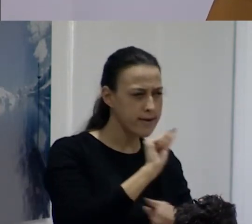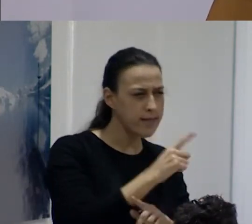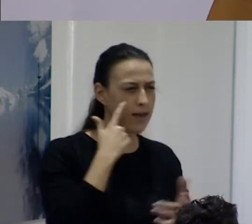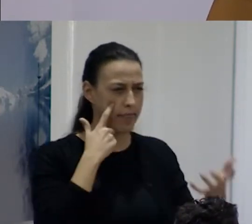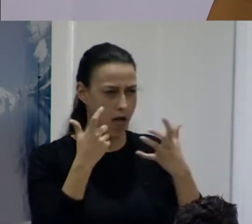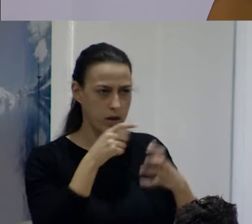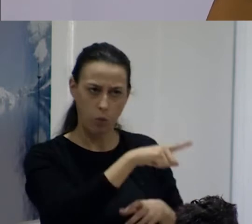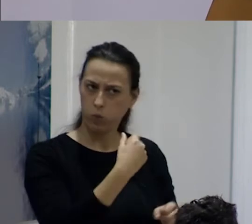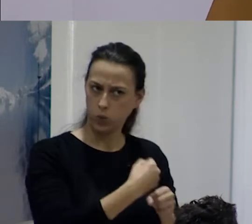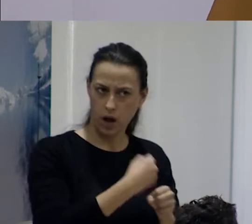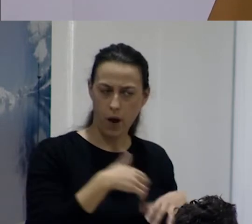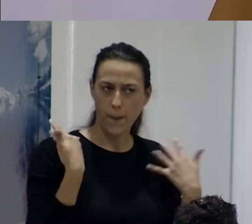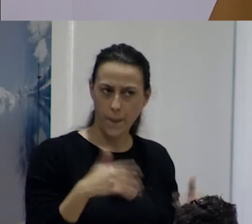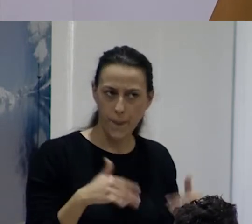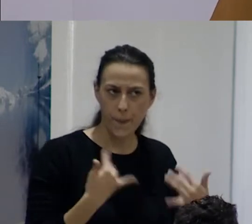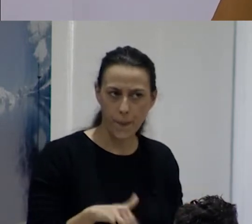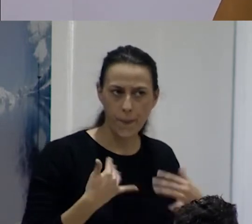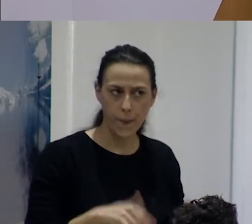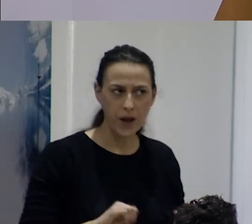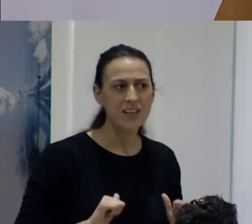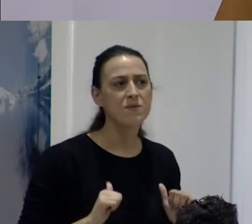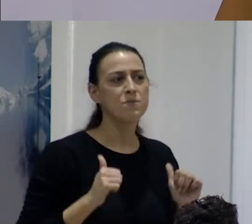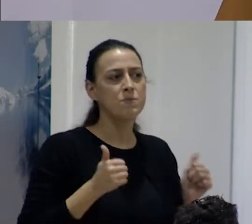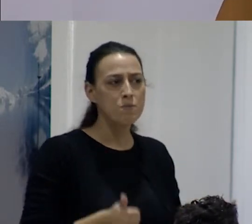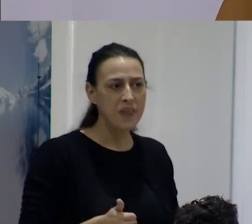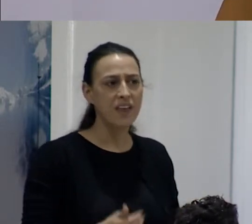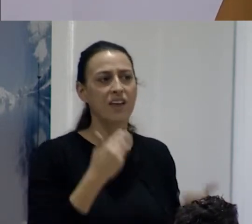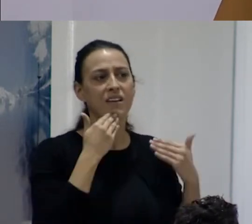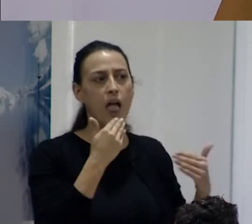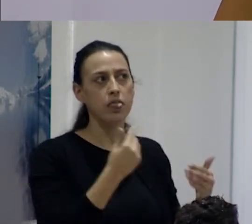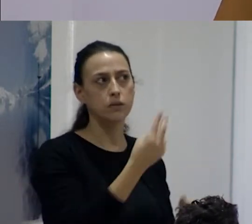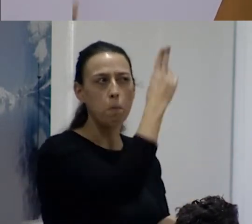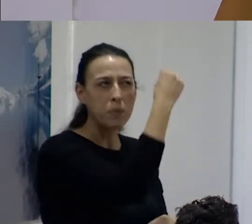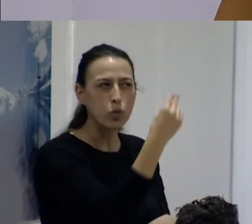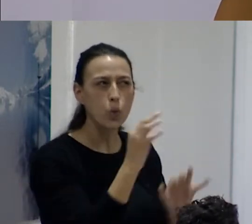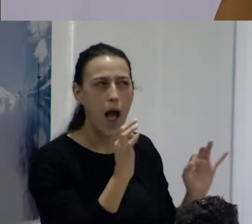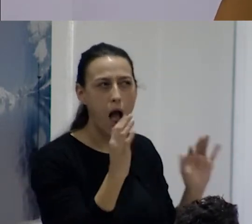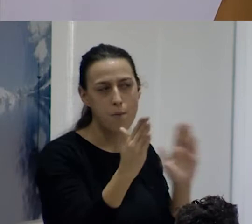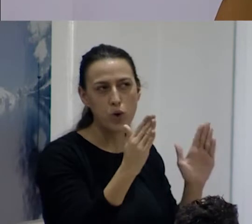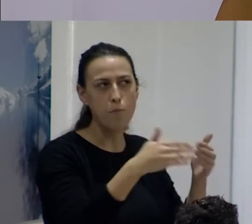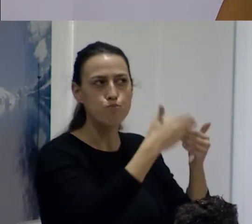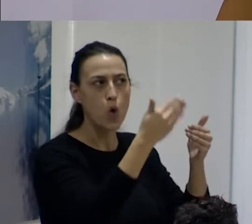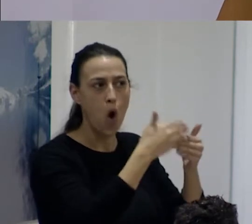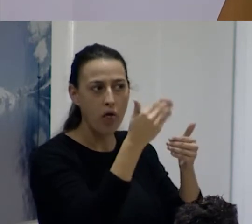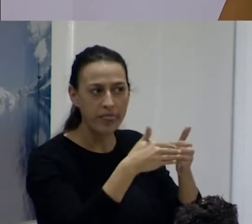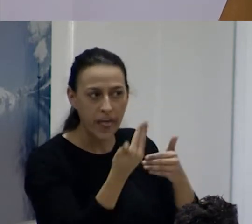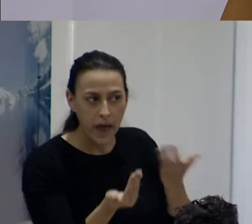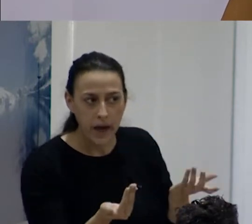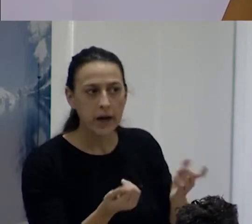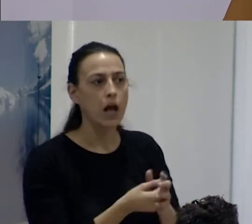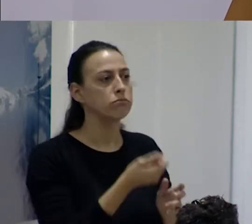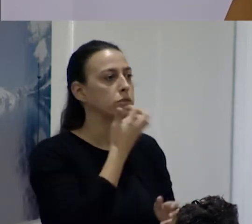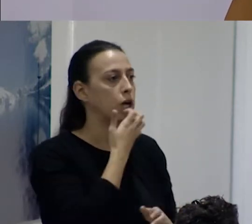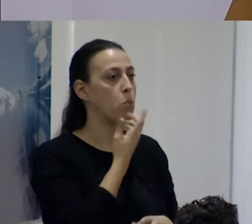tasca que va iniciar amb la valoració de moviments pictòrics contemporanis, passant per les propostes per als fons de diversos